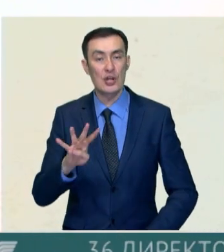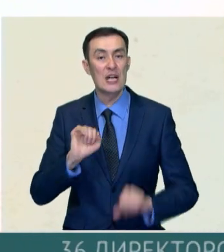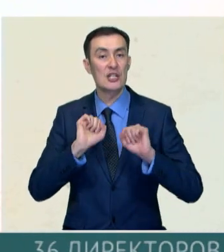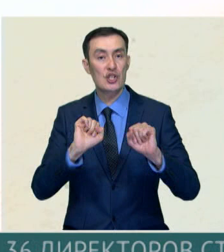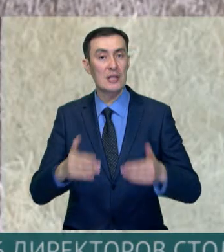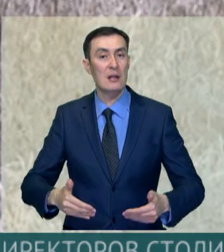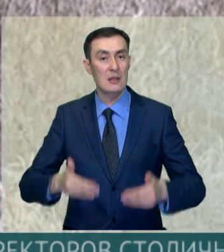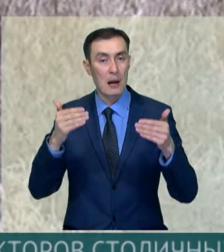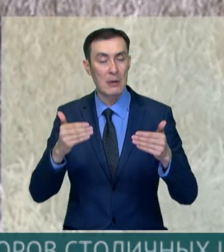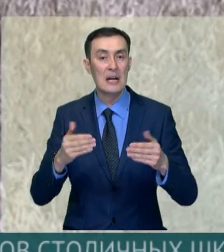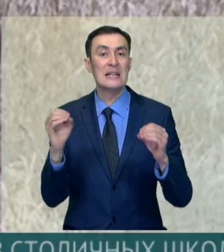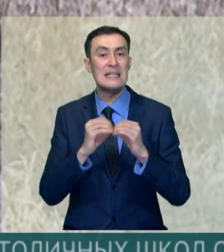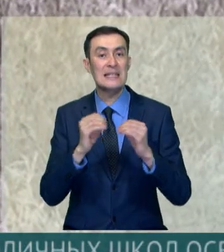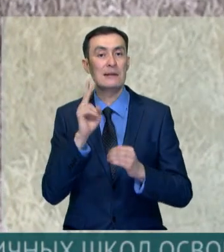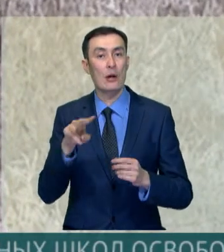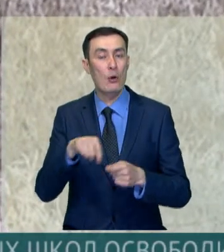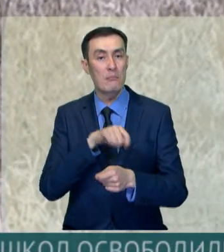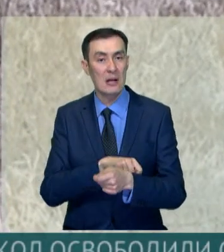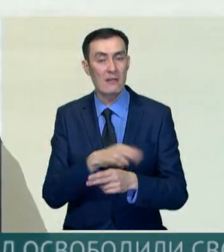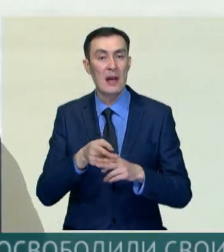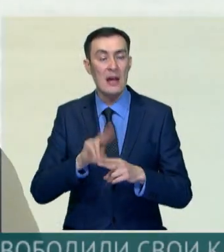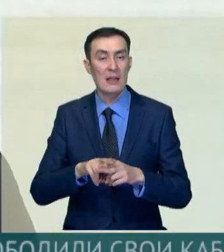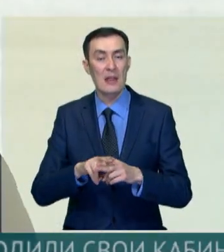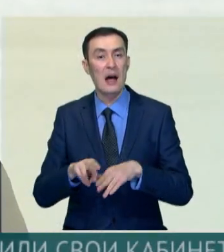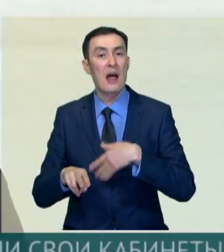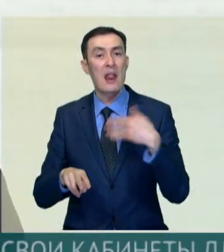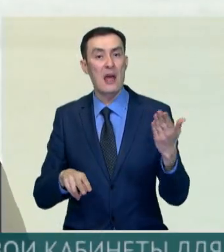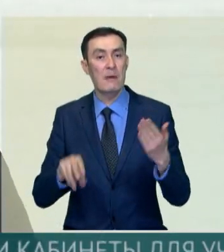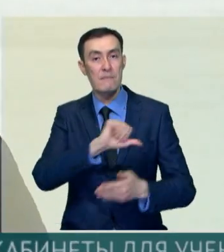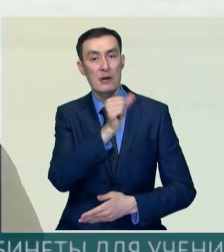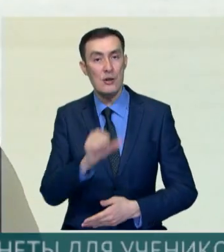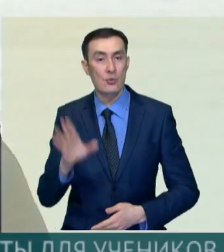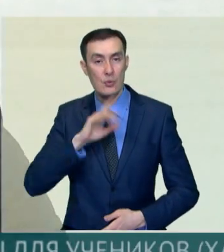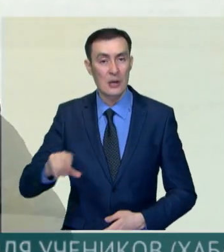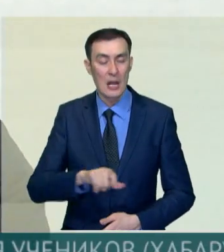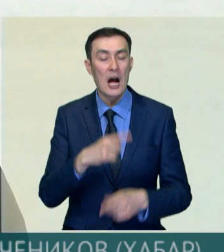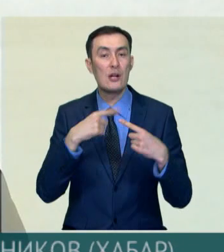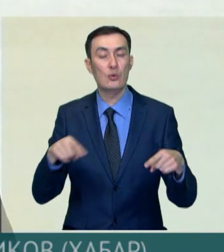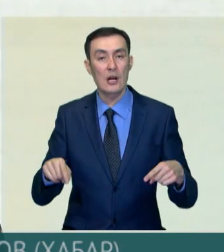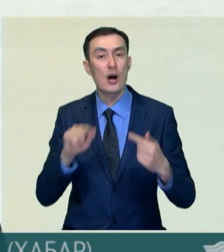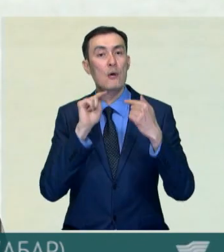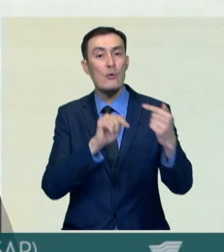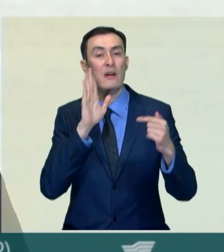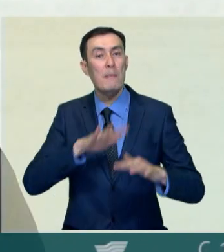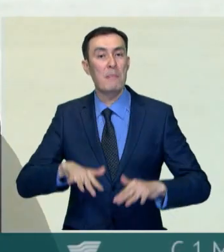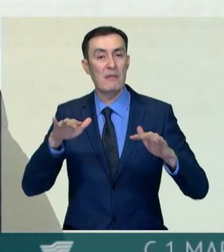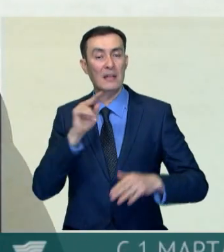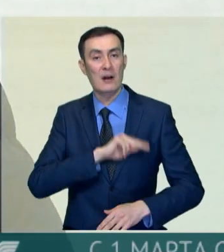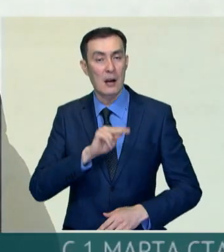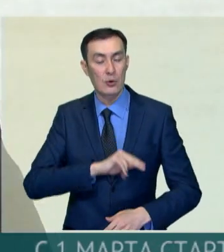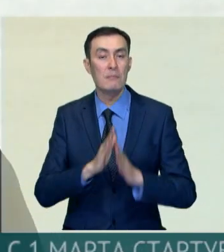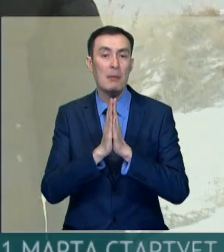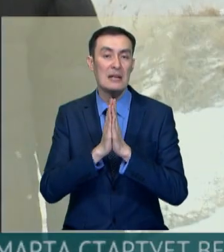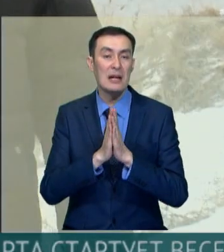защитные дамбы, 10 километров из них на левобережье Сырдарьи. О других противопаводковых работах мы